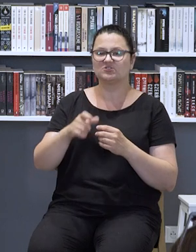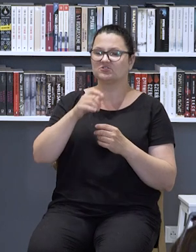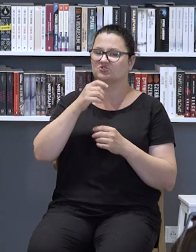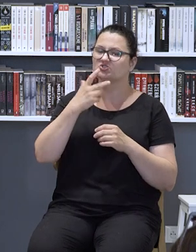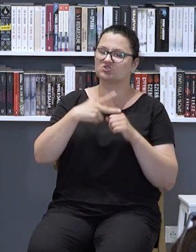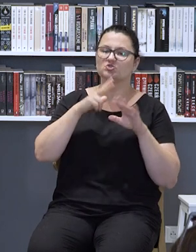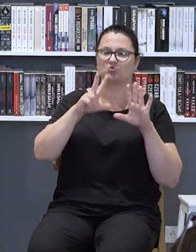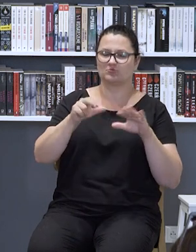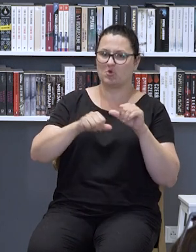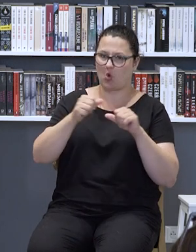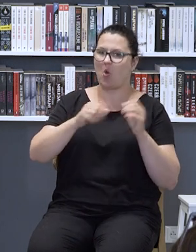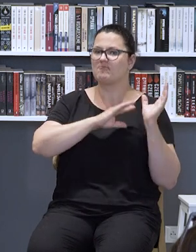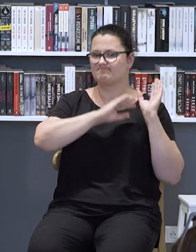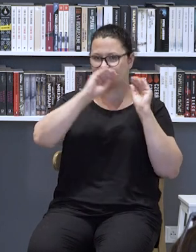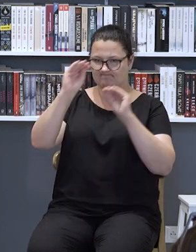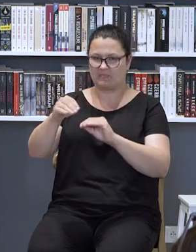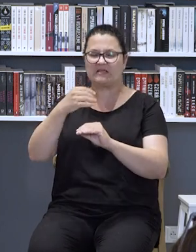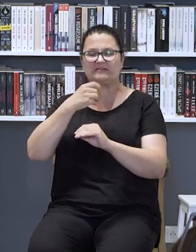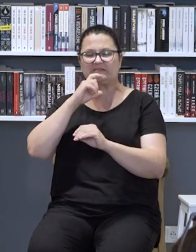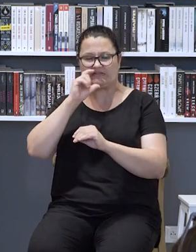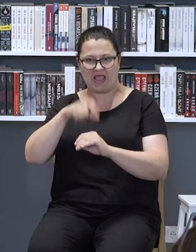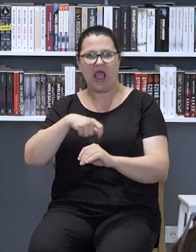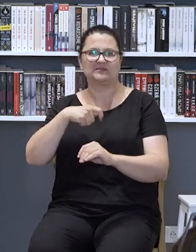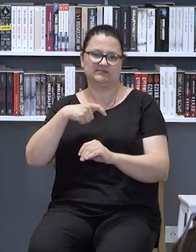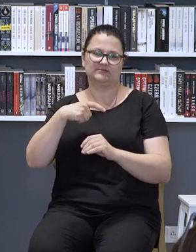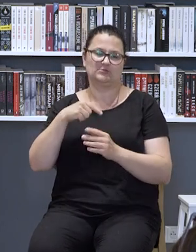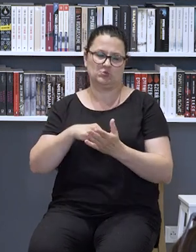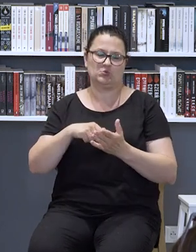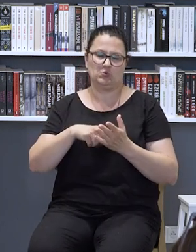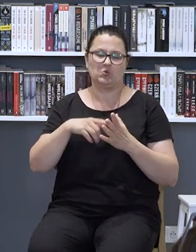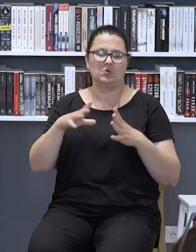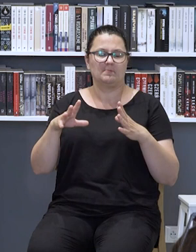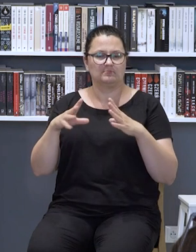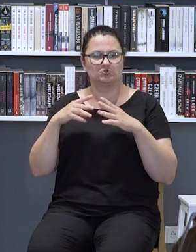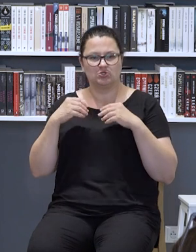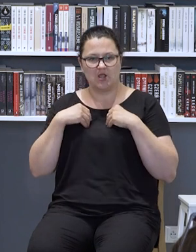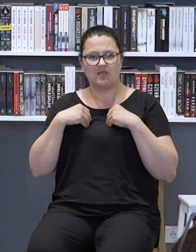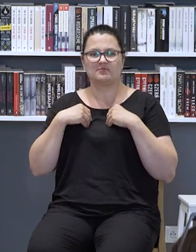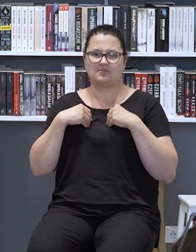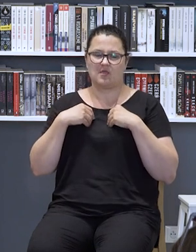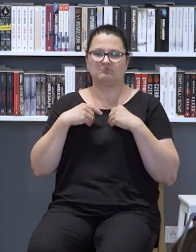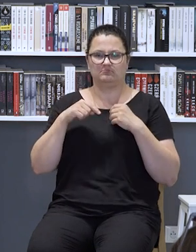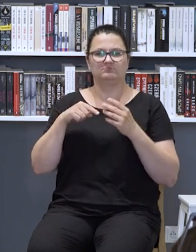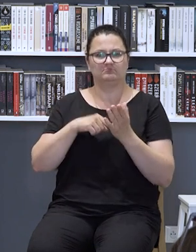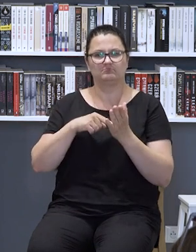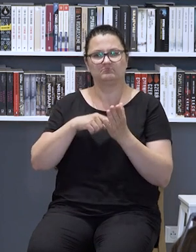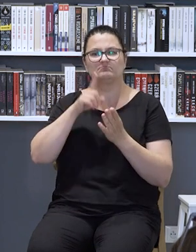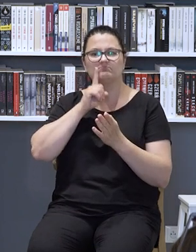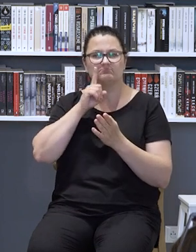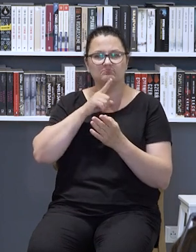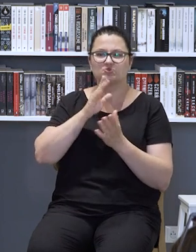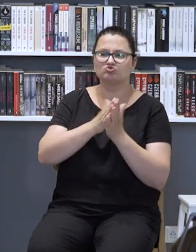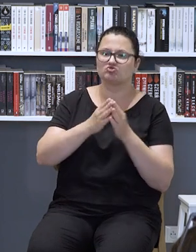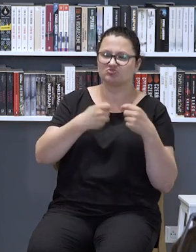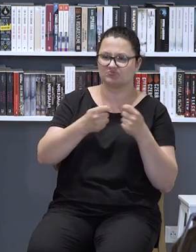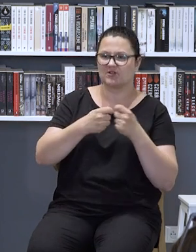do Gdańska i zostać przyjęta przez antykwariusza. W 1940